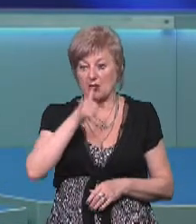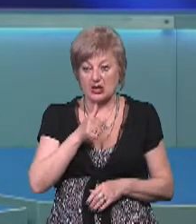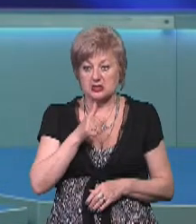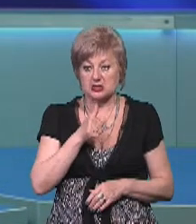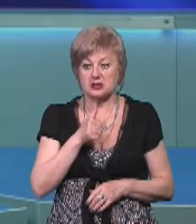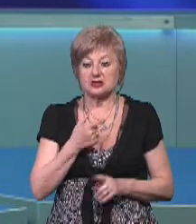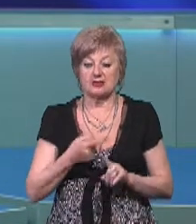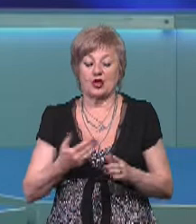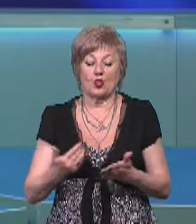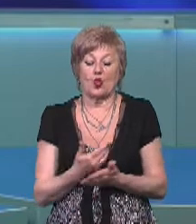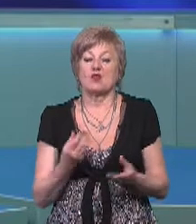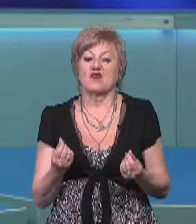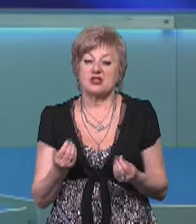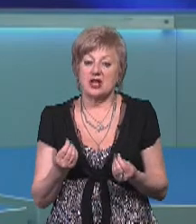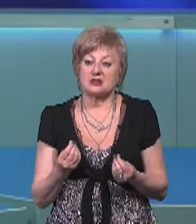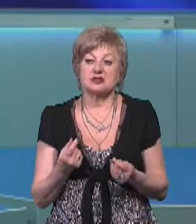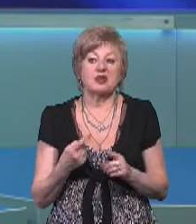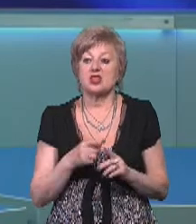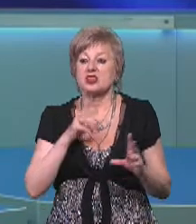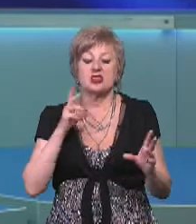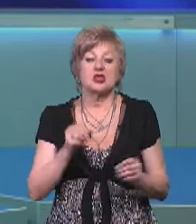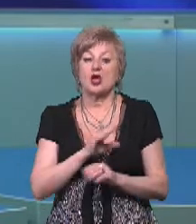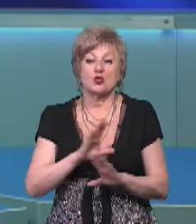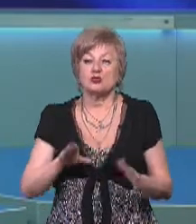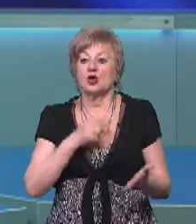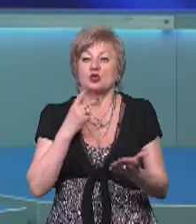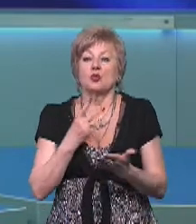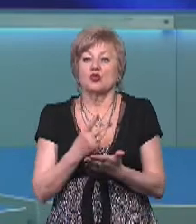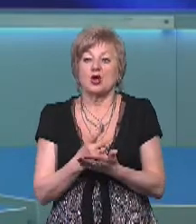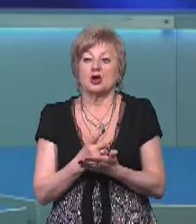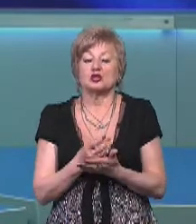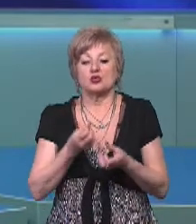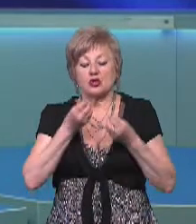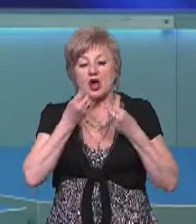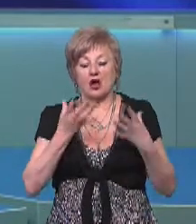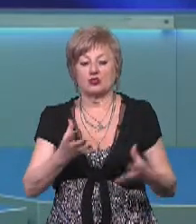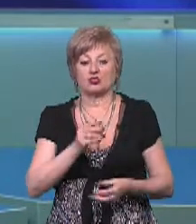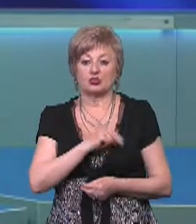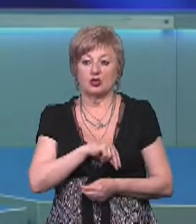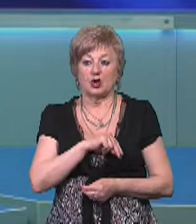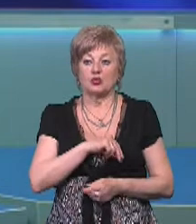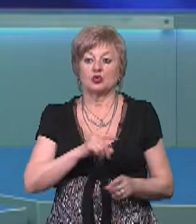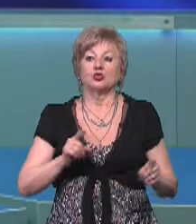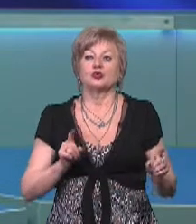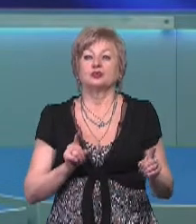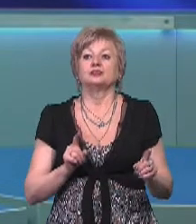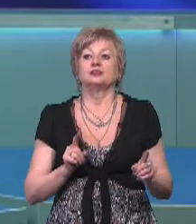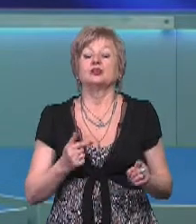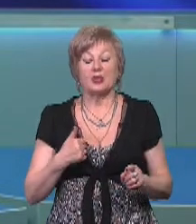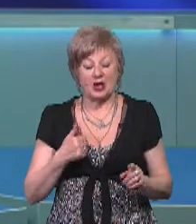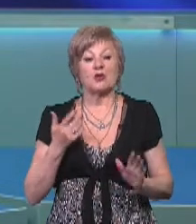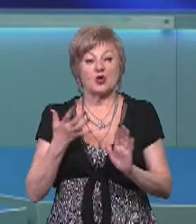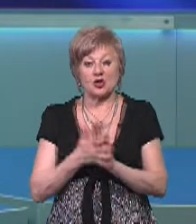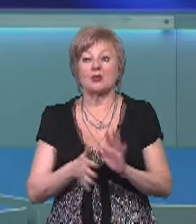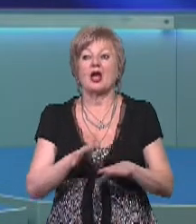цими новими фінансами і не встигнуть показати таку свою гарну роботу. Тобто ми розуміємо,